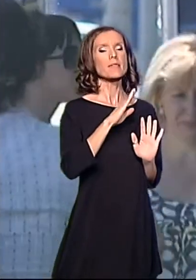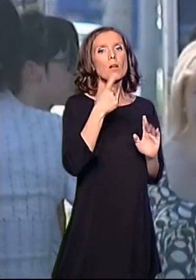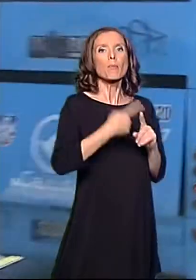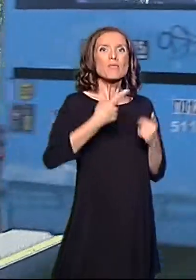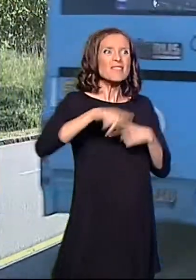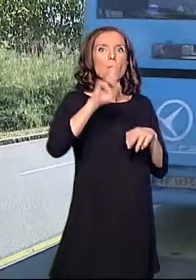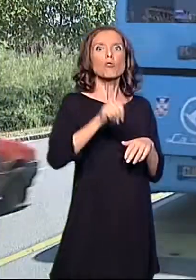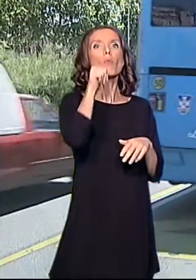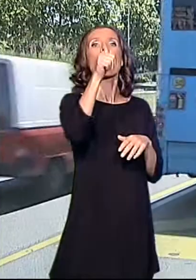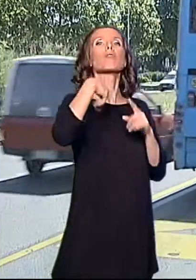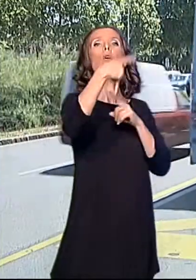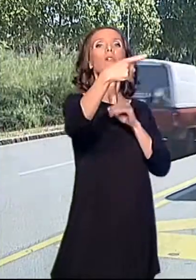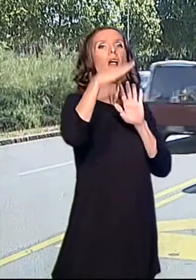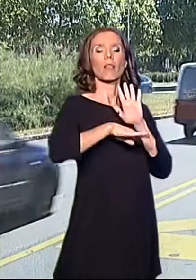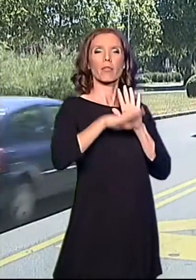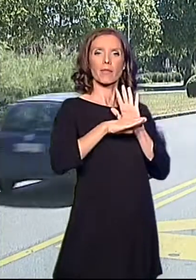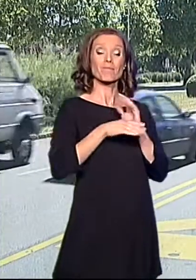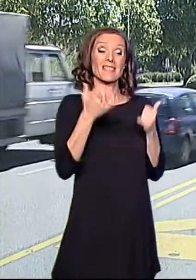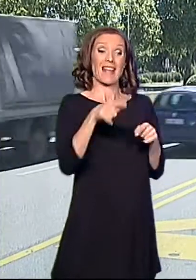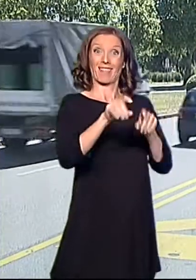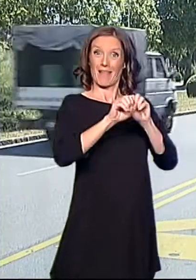O ovoj temi govorimo tumačeći filmove.